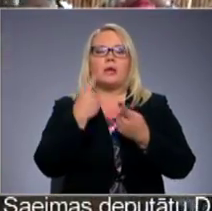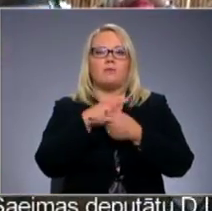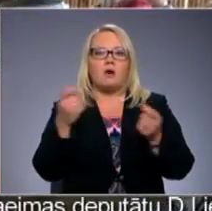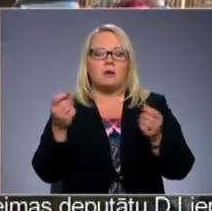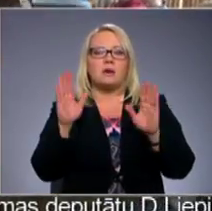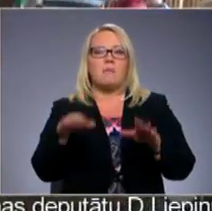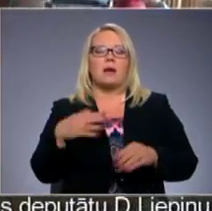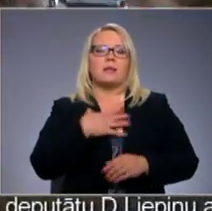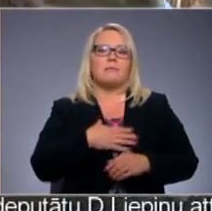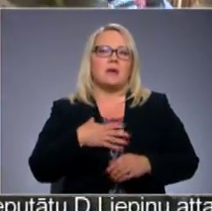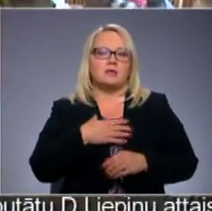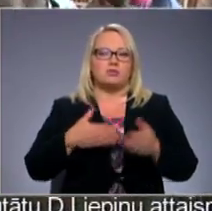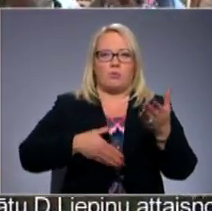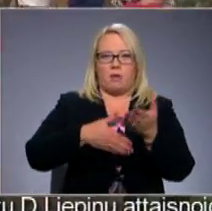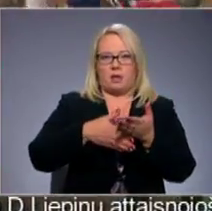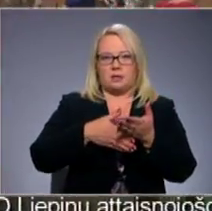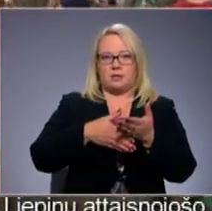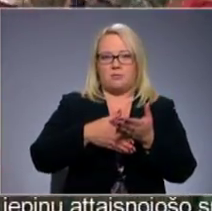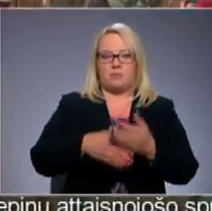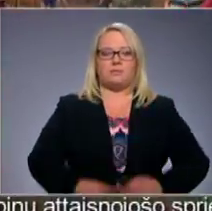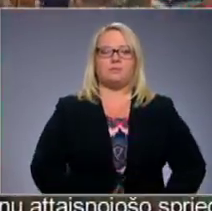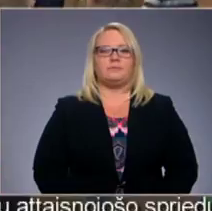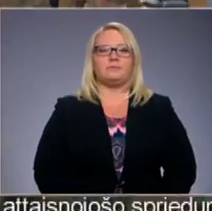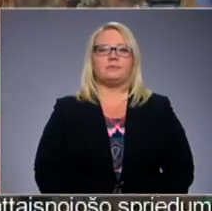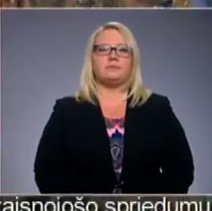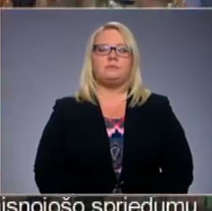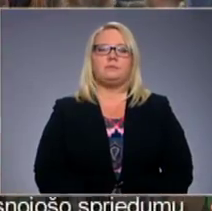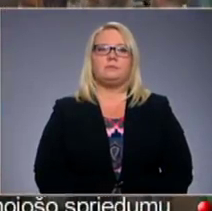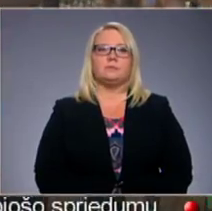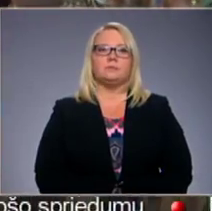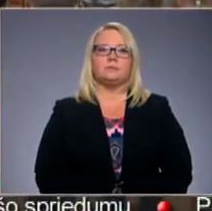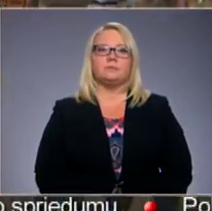informāciju par nepieciešamo palīdzību. Selga Dreimane, Edvīns Svēlis, Aizputes televīzija.